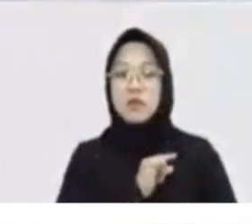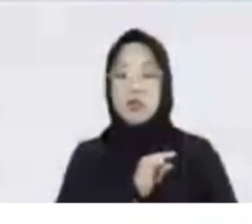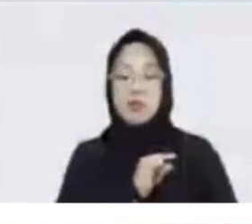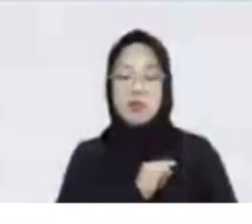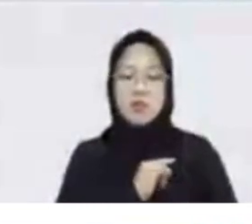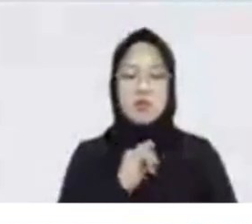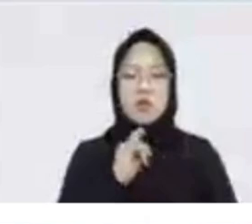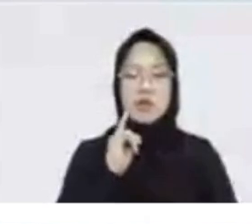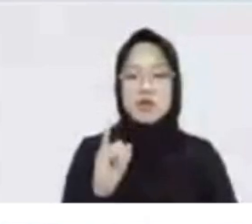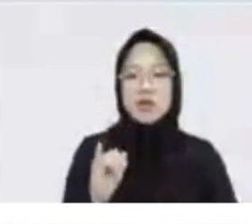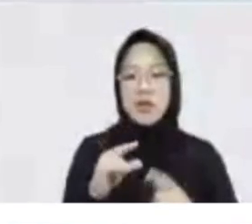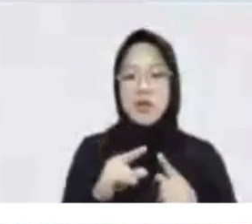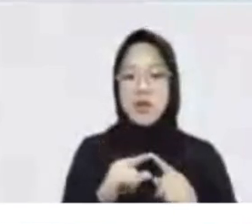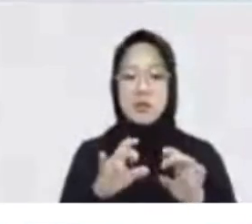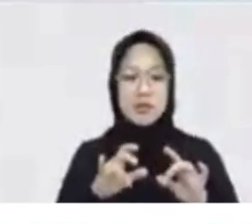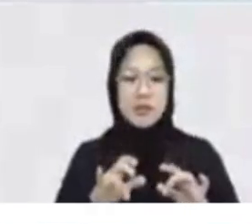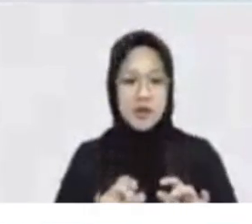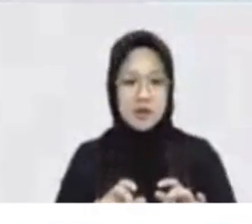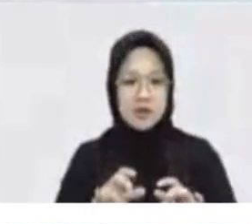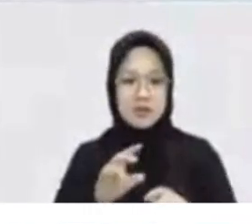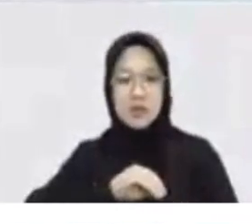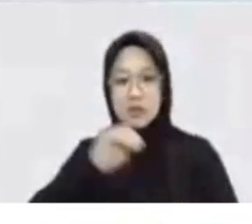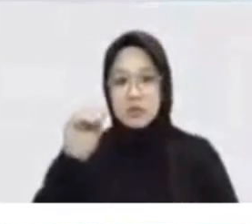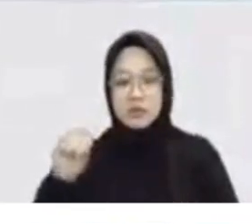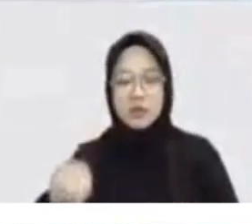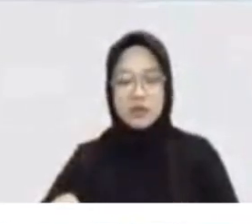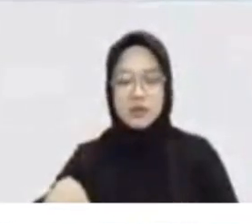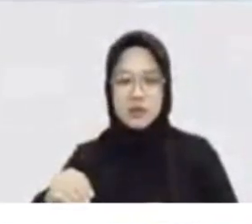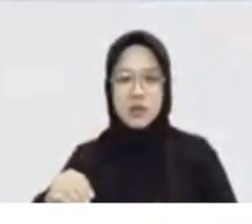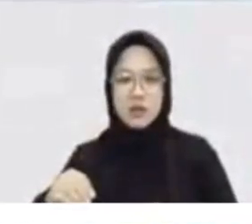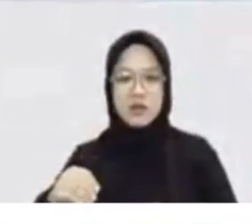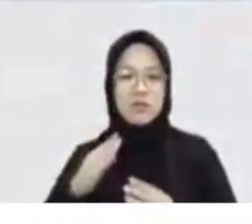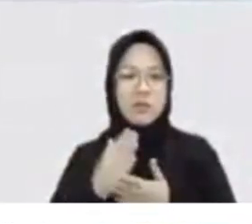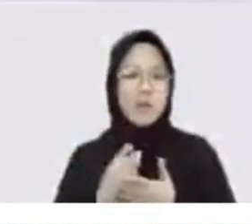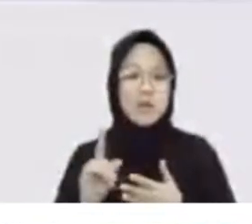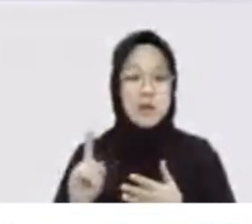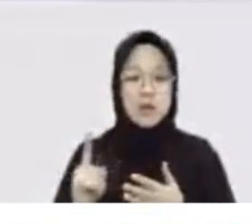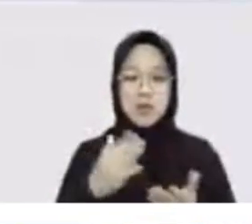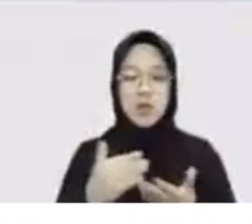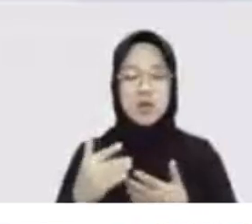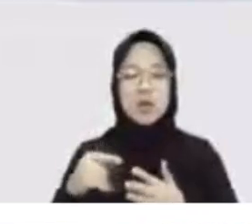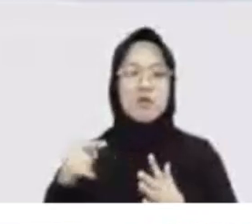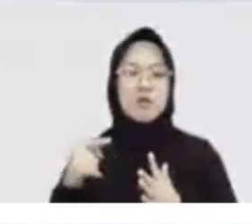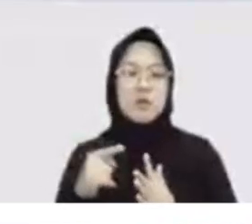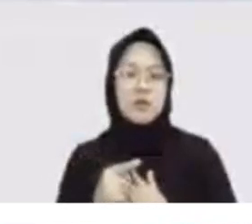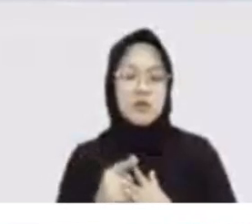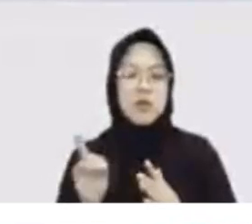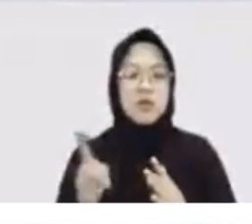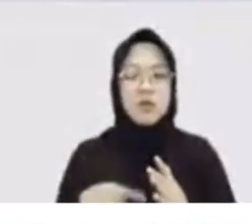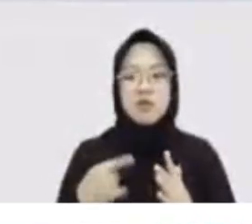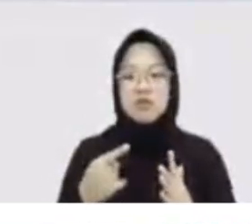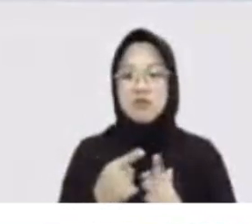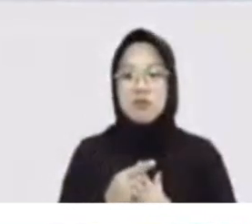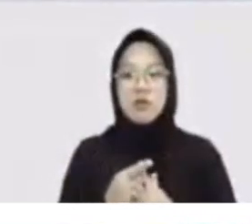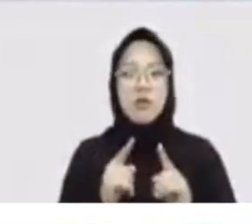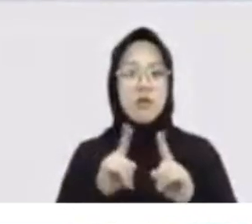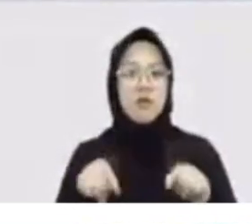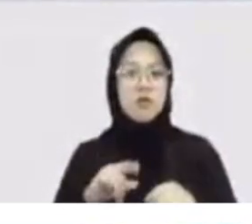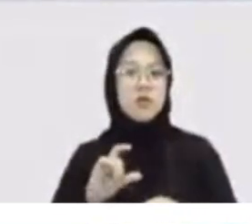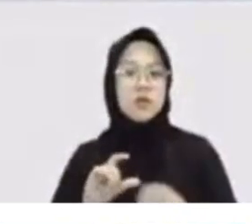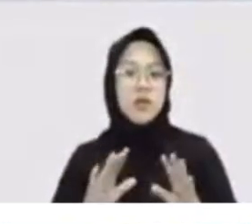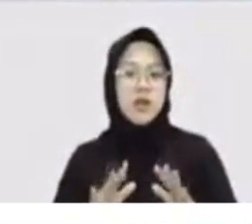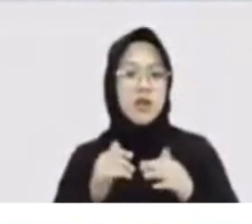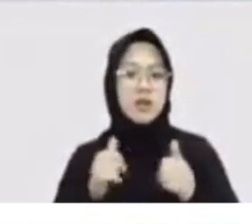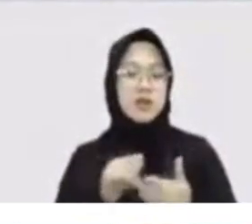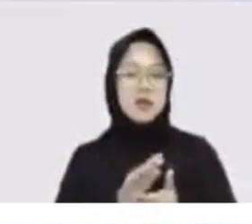mengadministrasikan seketika memindahkan ke dalam bagian sat data pemilih dan pengguna hak pilih pada formulir model C hasil salinan